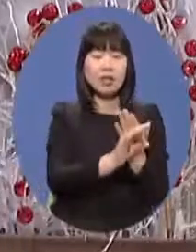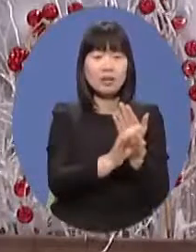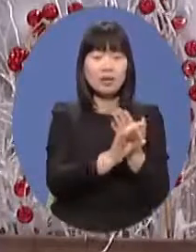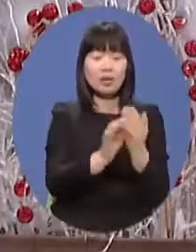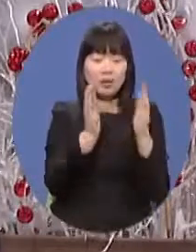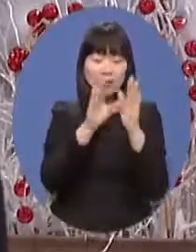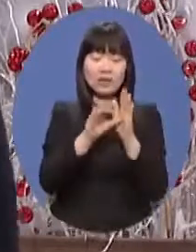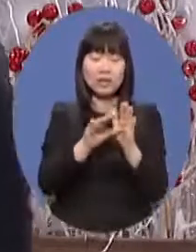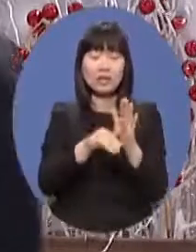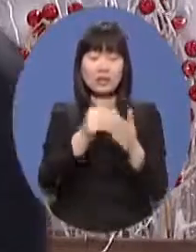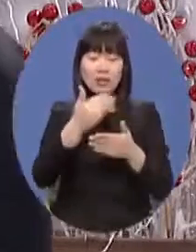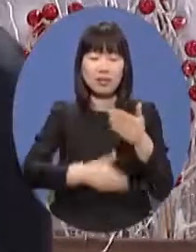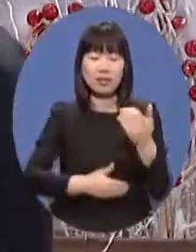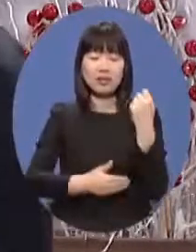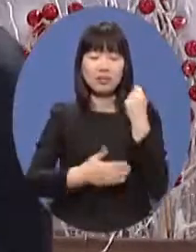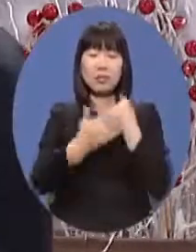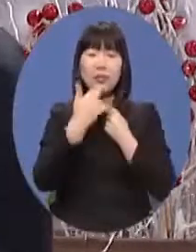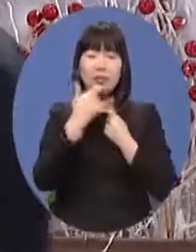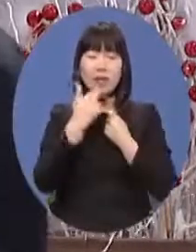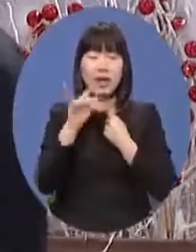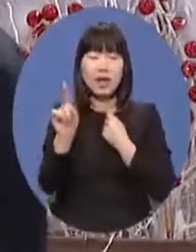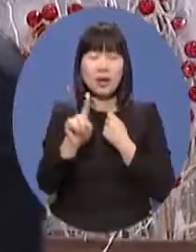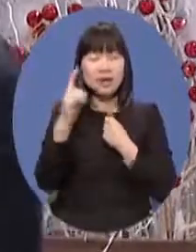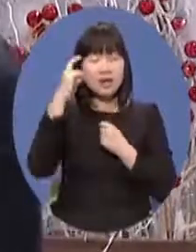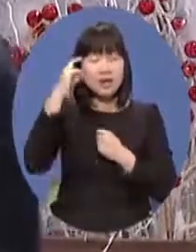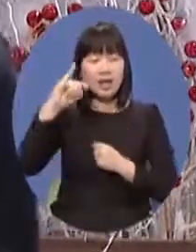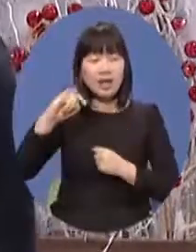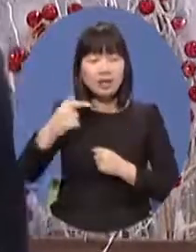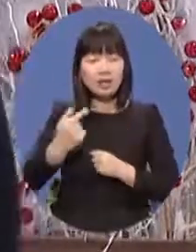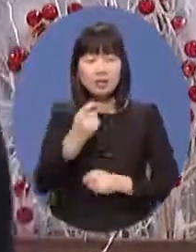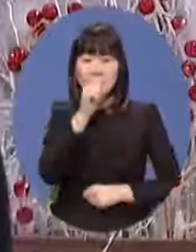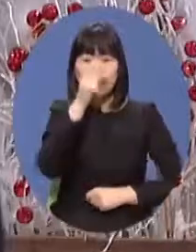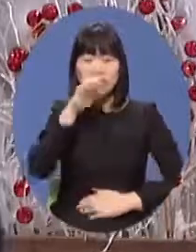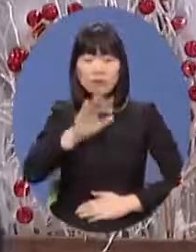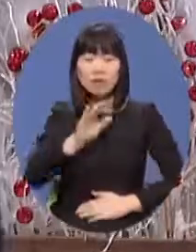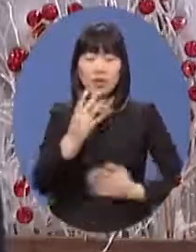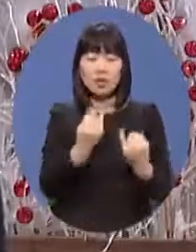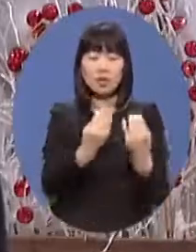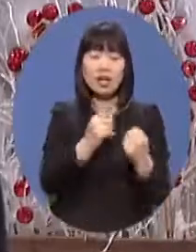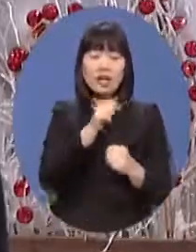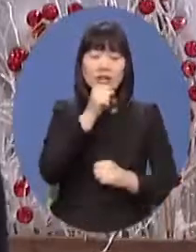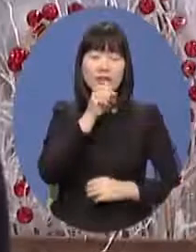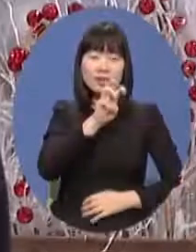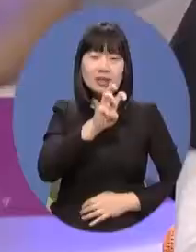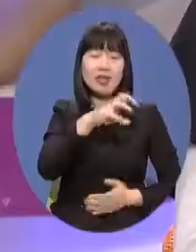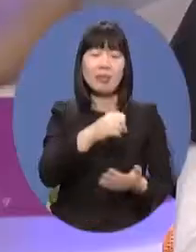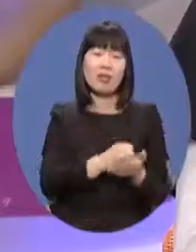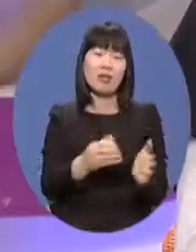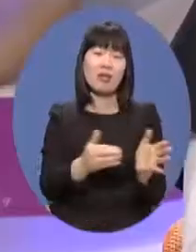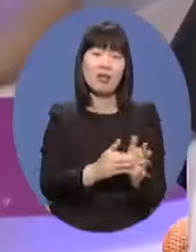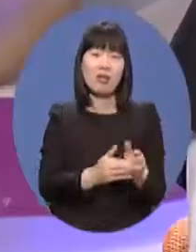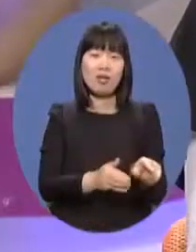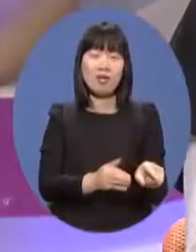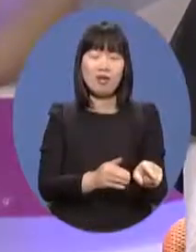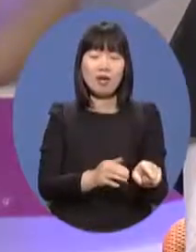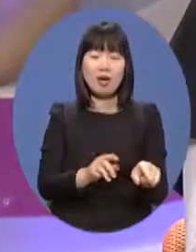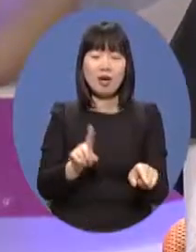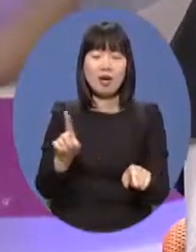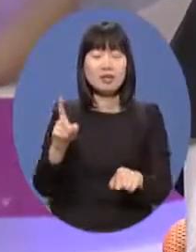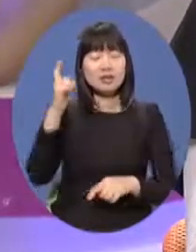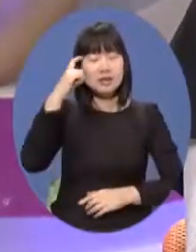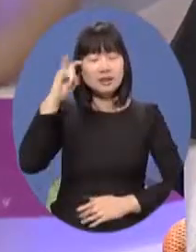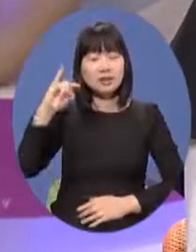없어요. 그러기 때문에 아이들이 아무리 지능이 좋아도 수학 30점을 받아오는 겁니다. 네, 아무리 지능이 130이